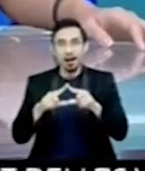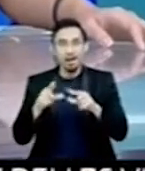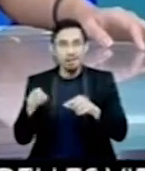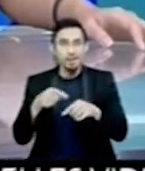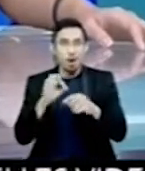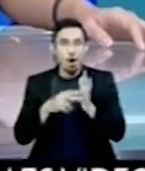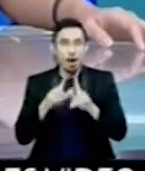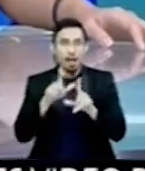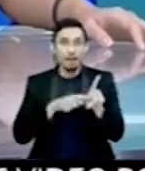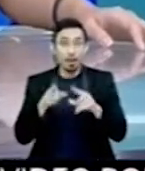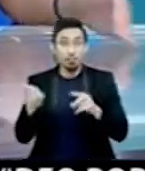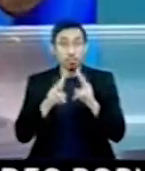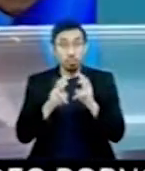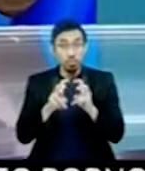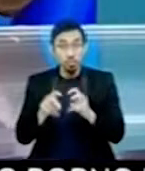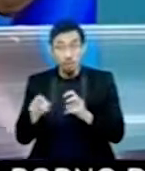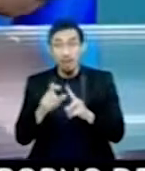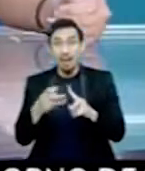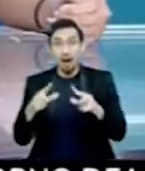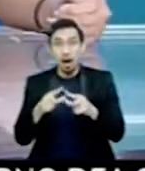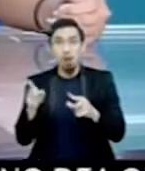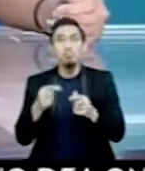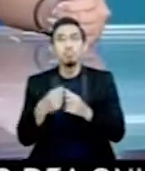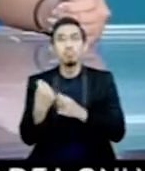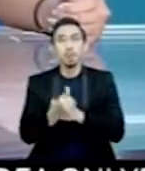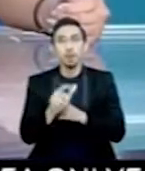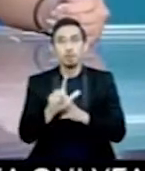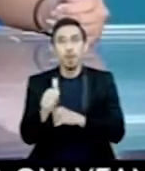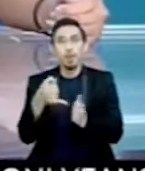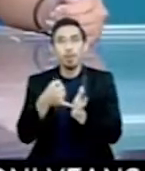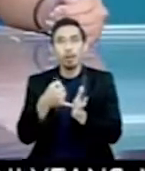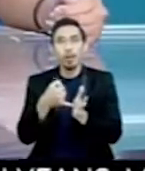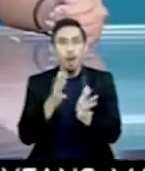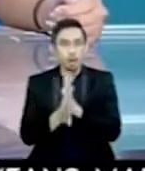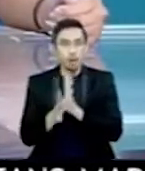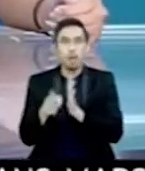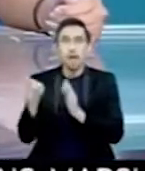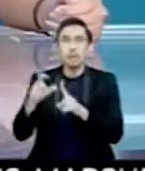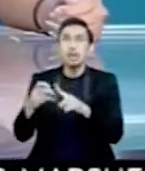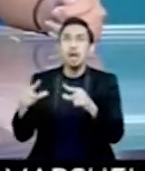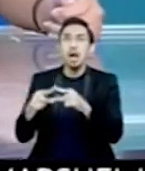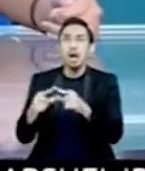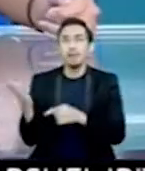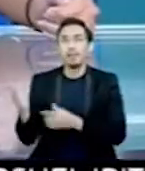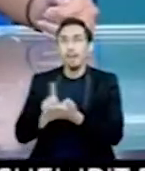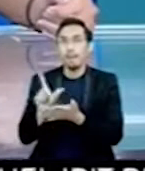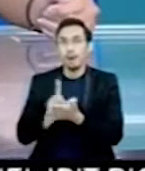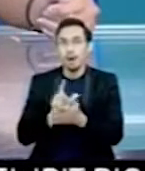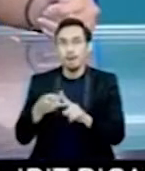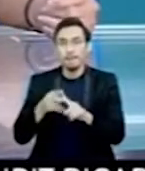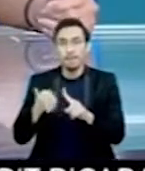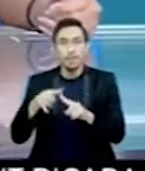penyelidikan, Dea menyebut Marcel telah membeli 76 konten pornografi secara langsung dari Dea. Dan berikut laporan Vito Erlangga dari Polda